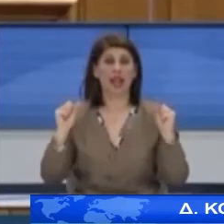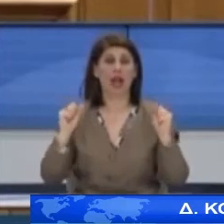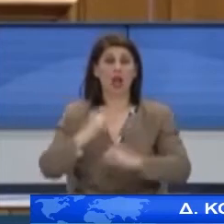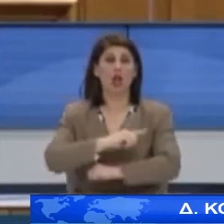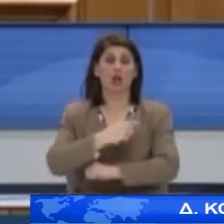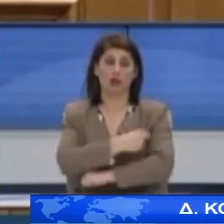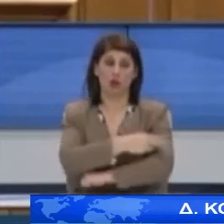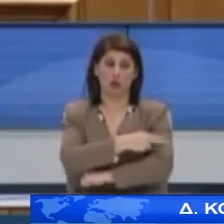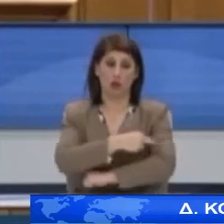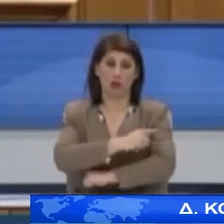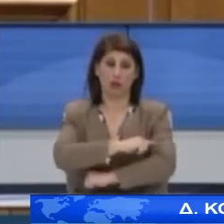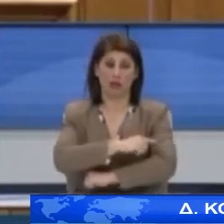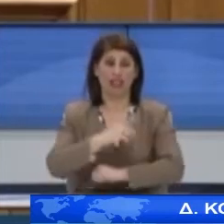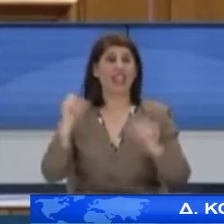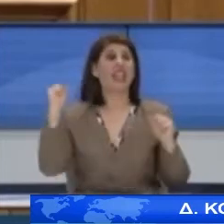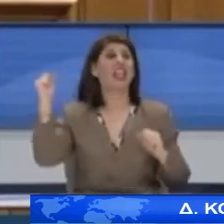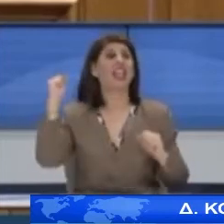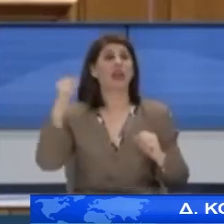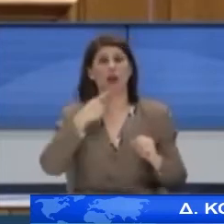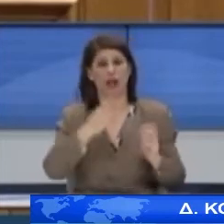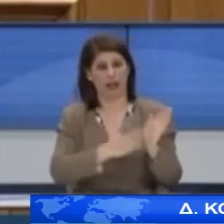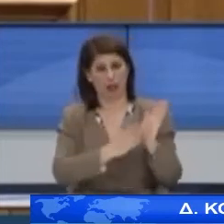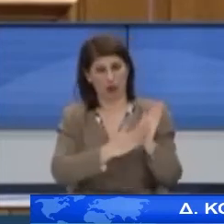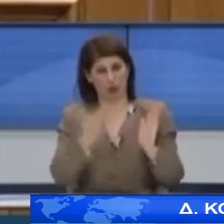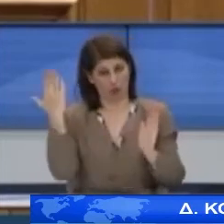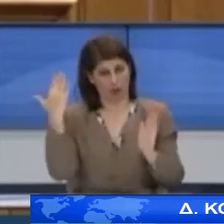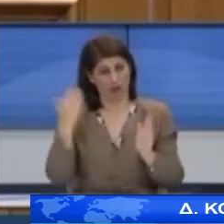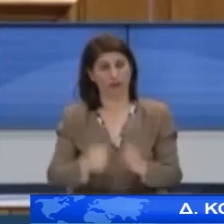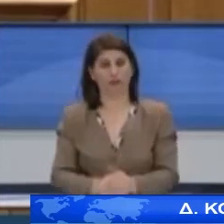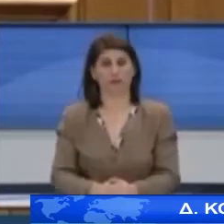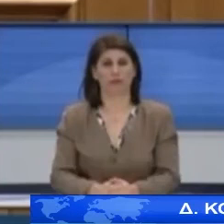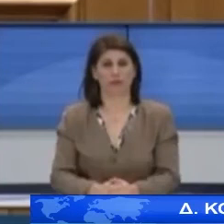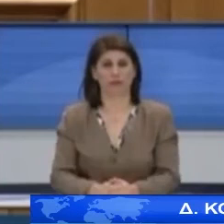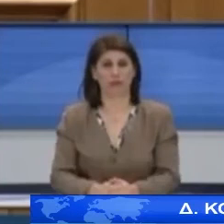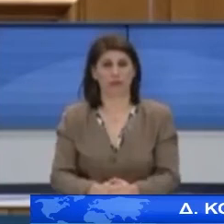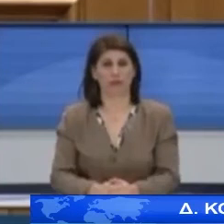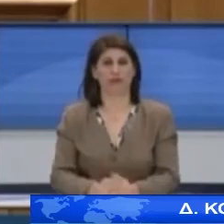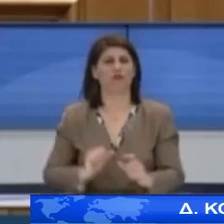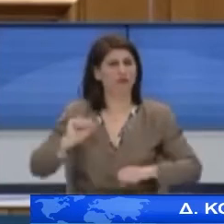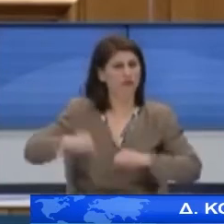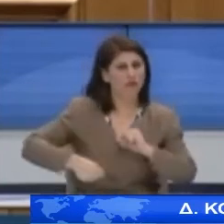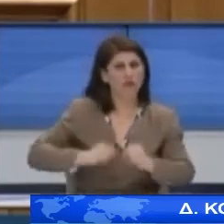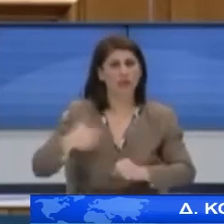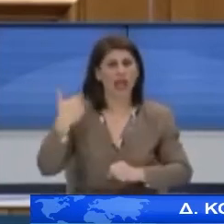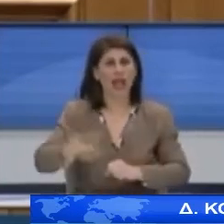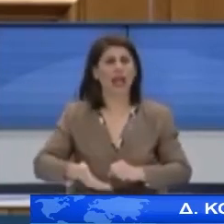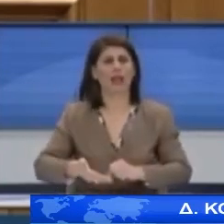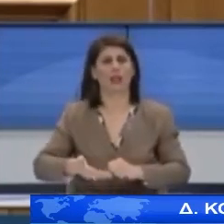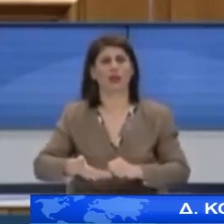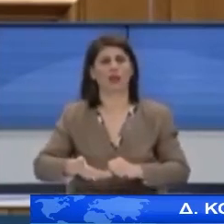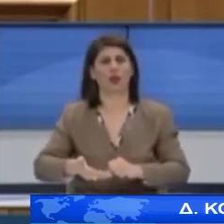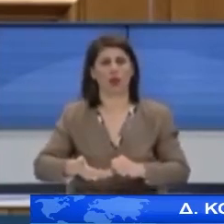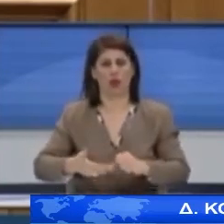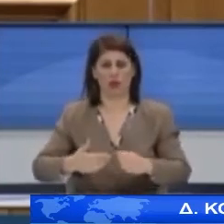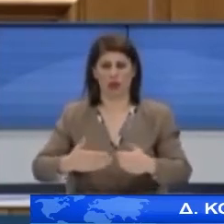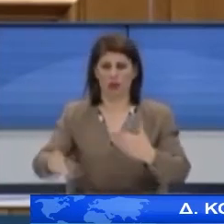νοσοκομιακοί γιατροί, ήρωες τους λέγατε τότε και τους χειροκροτούσατε, με τις κινητοποιήσεις τους έξω από τις πύλες